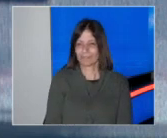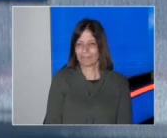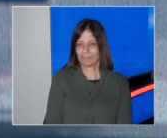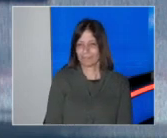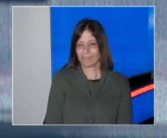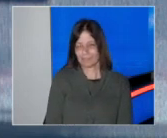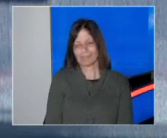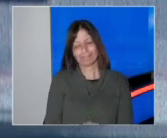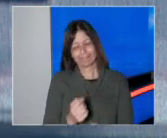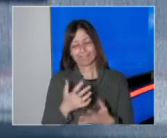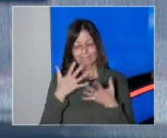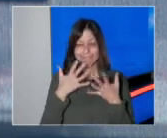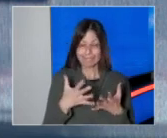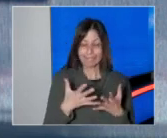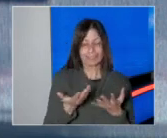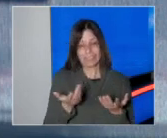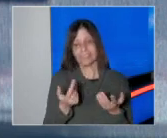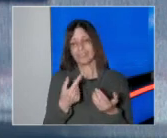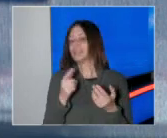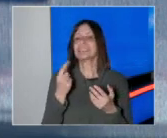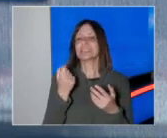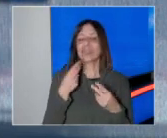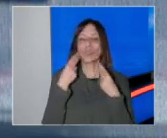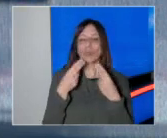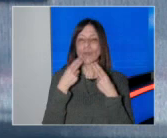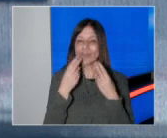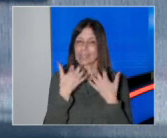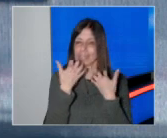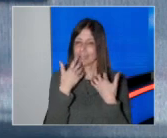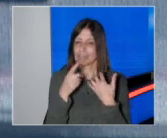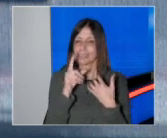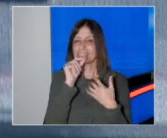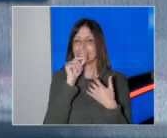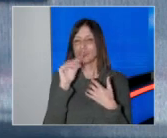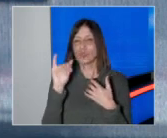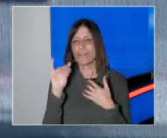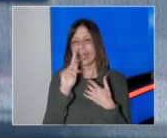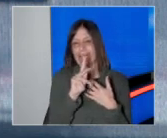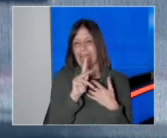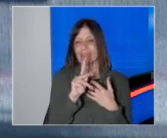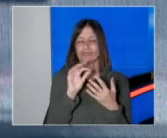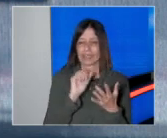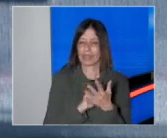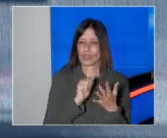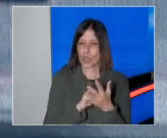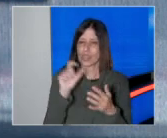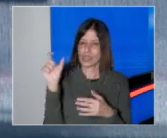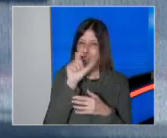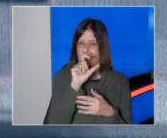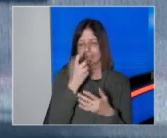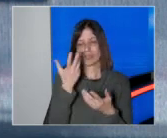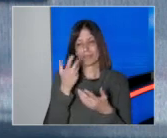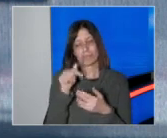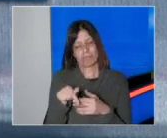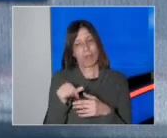פסיב אגרסיב קצת כל האירוע הזה. ועכשיו לקצת תגובות לפרשייה, כך צייץ יובל קרני מידעות אחרונות ומיודענו כאן בערוץ